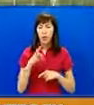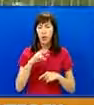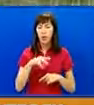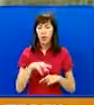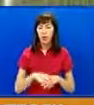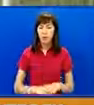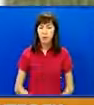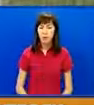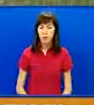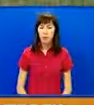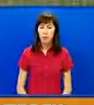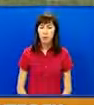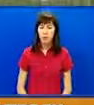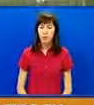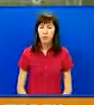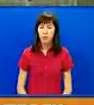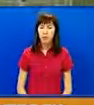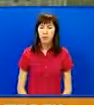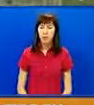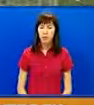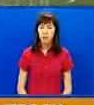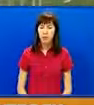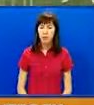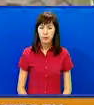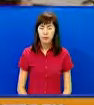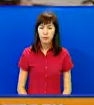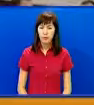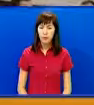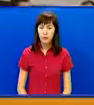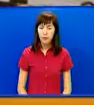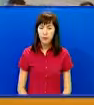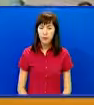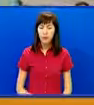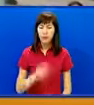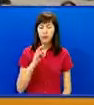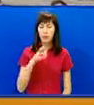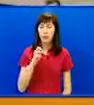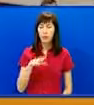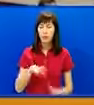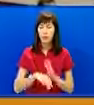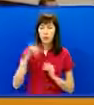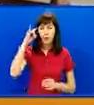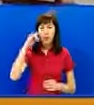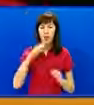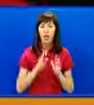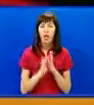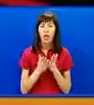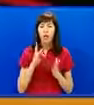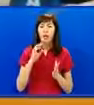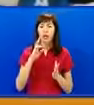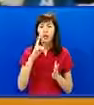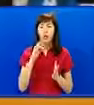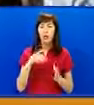гола. Фируза Шарипова вошла в казахстанскую книгу рекордов.